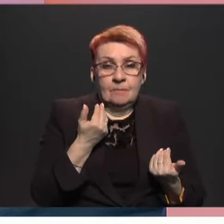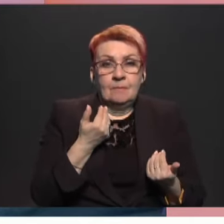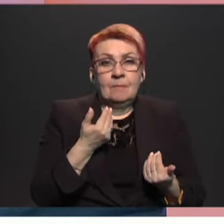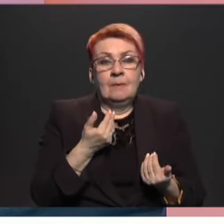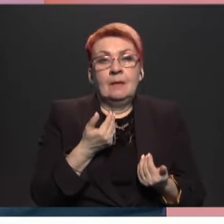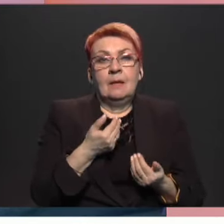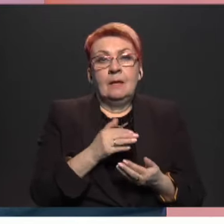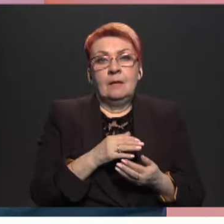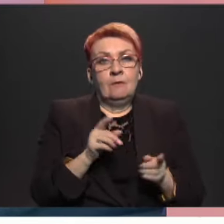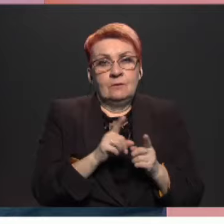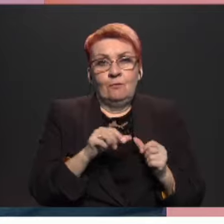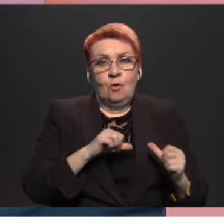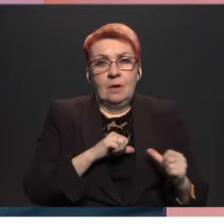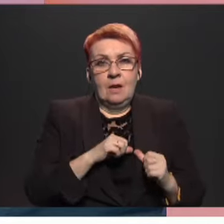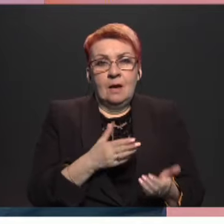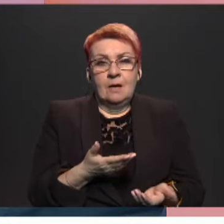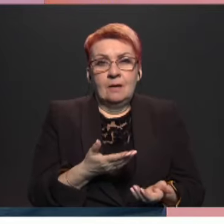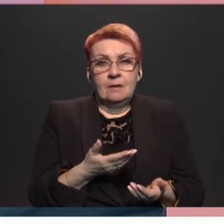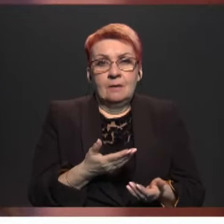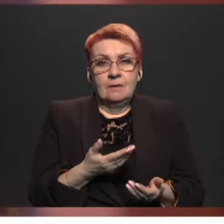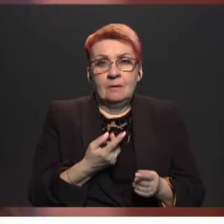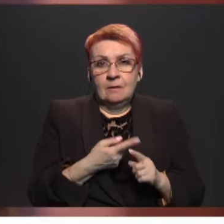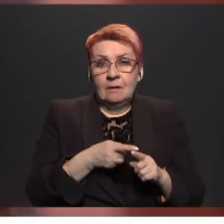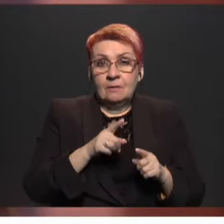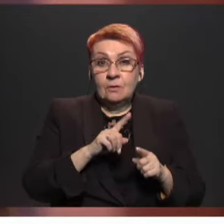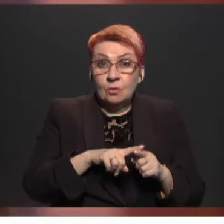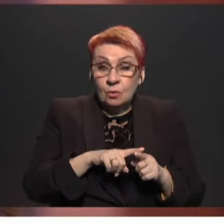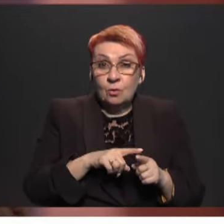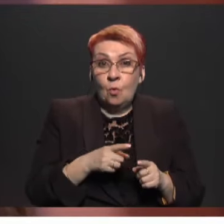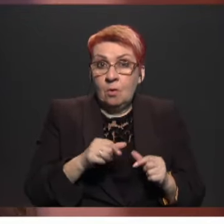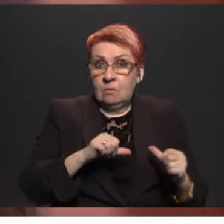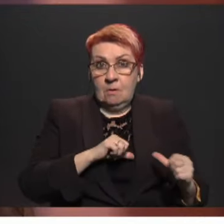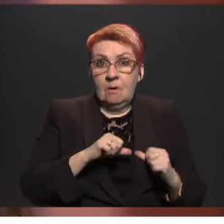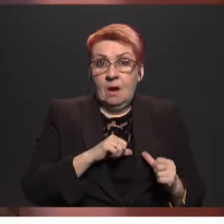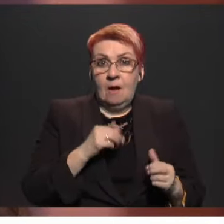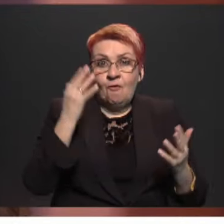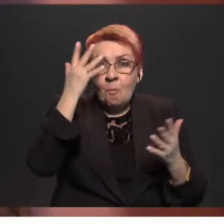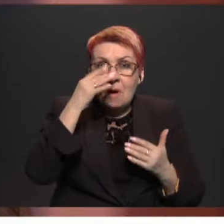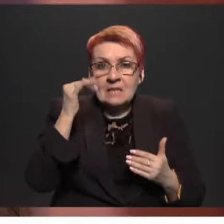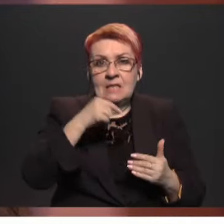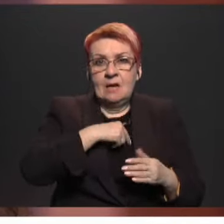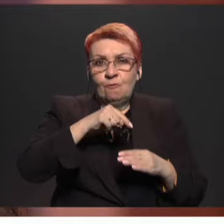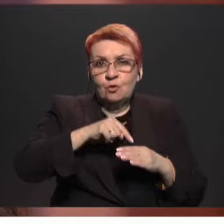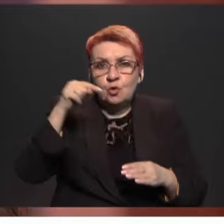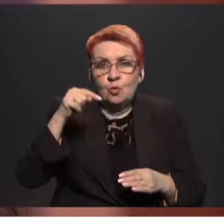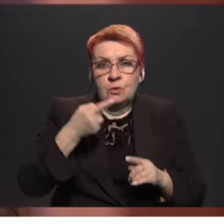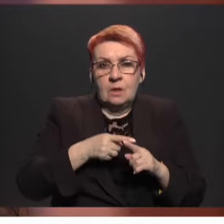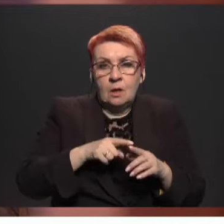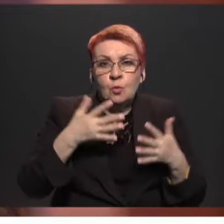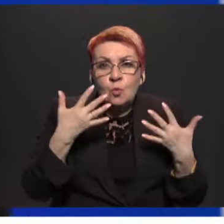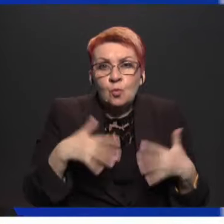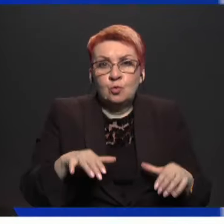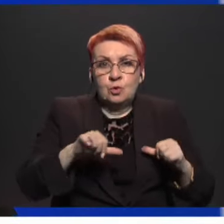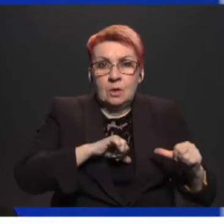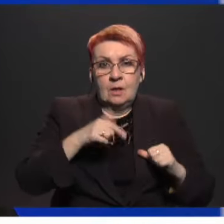то, тем не менее, речь идет о, в общем-то, таких вполне понятных мыслях и чувствах, которые являются уже греховными. Ну, кроме